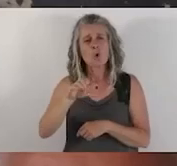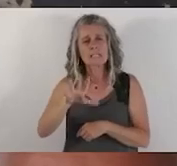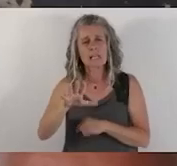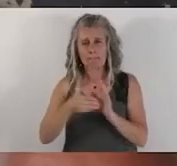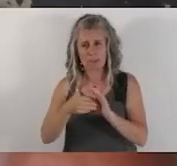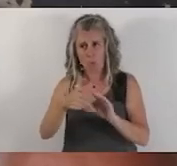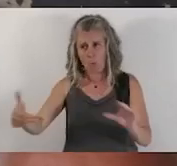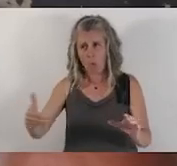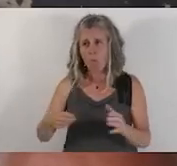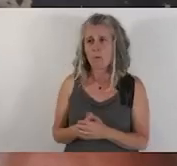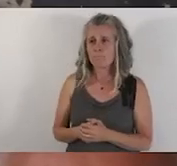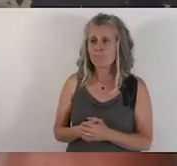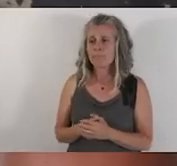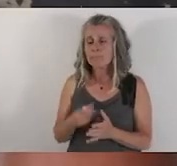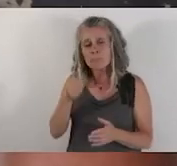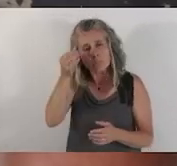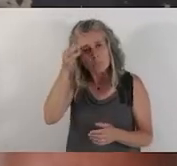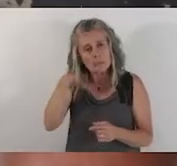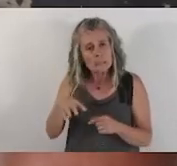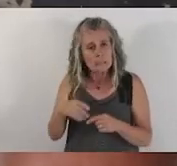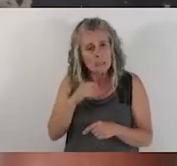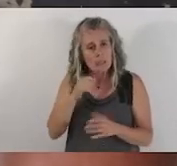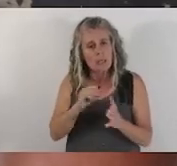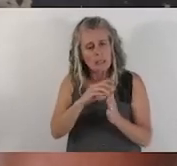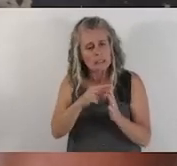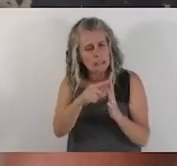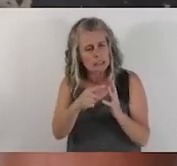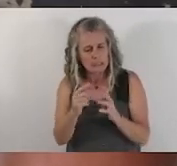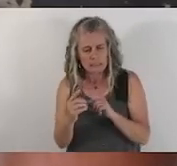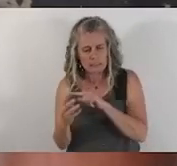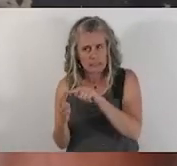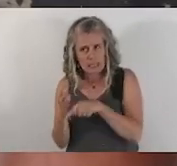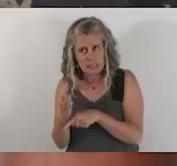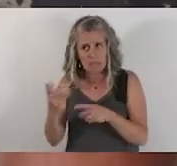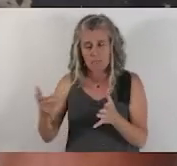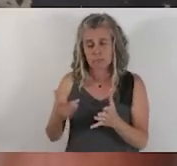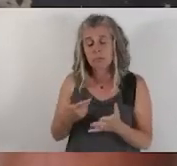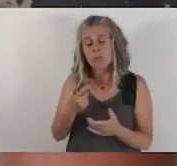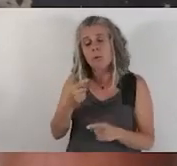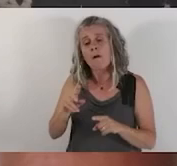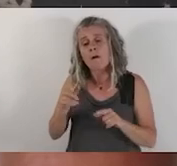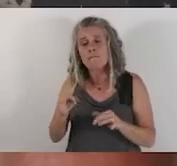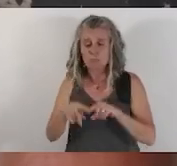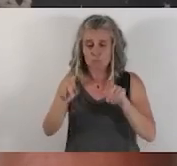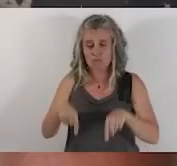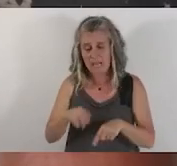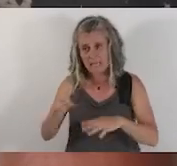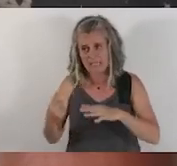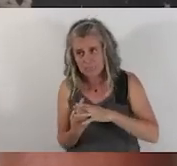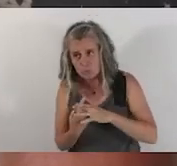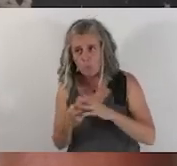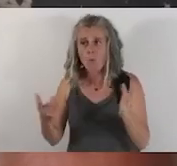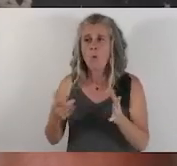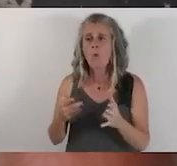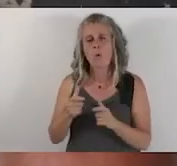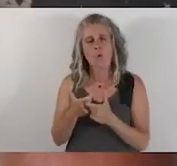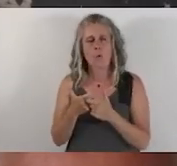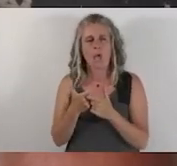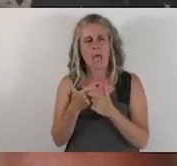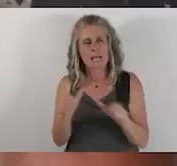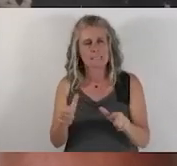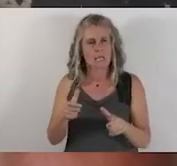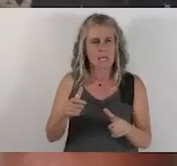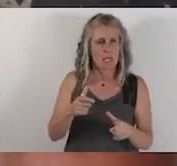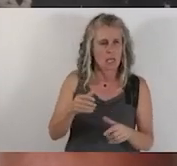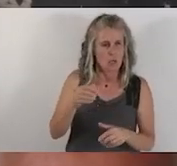Une innovation cette année, une augmentation de 200 000 euros pour un budget insertion et 3 autres thématiques, l'accès aux droits, l'accès aux soins et l'apprentissage de la